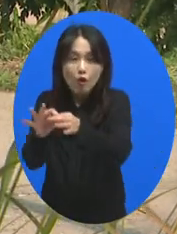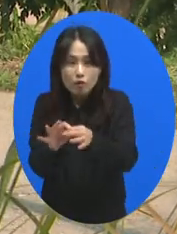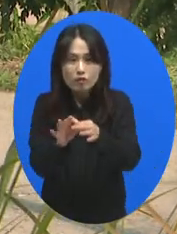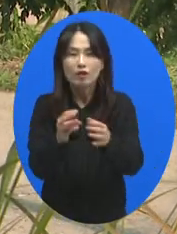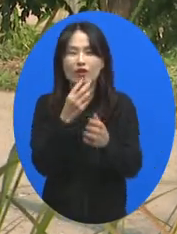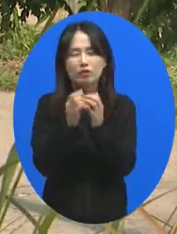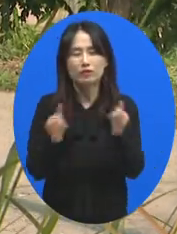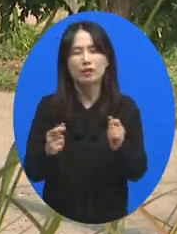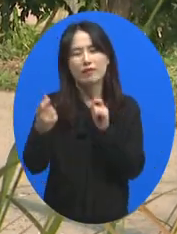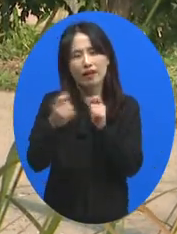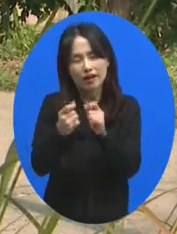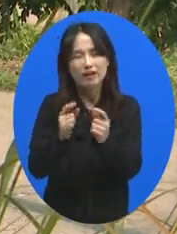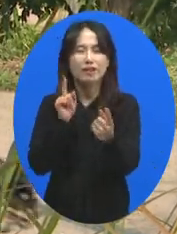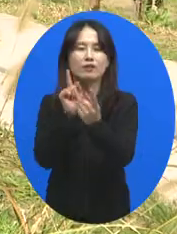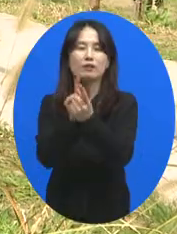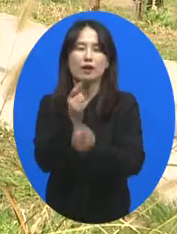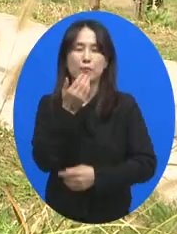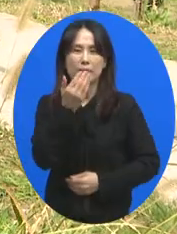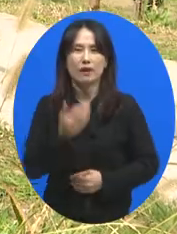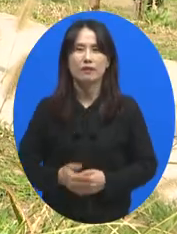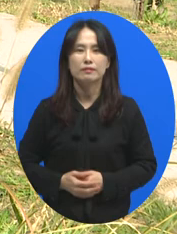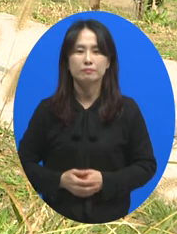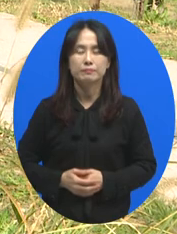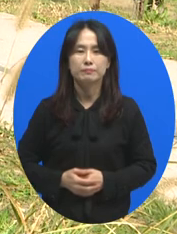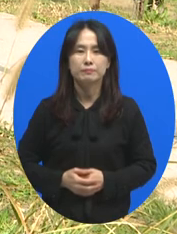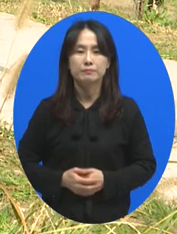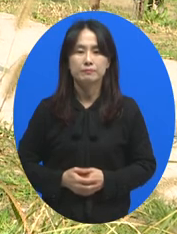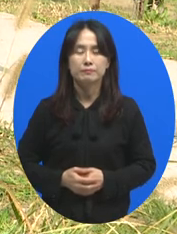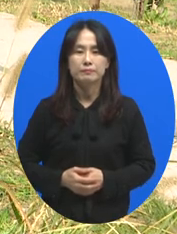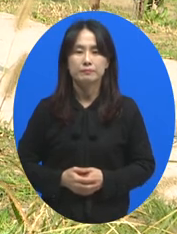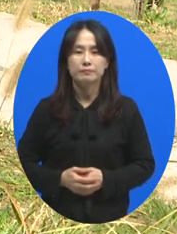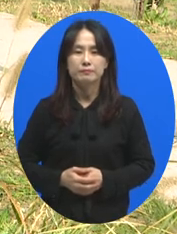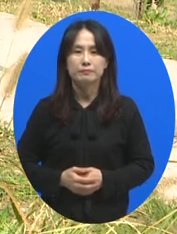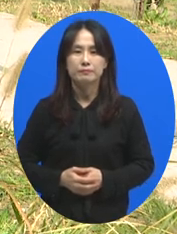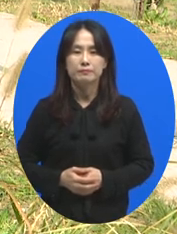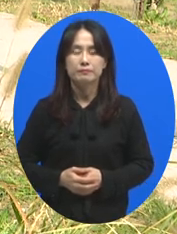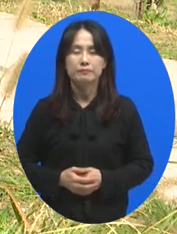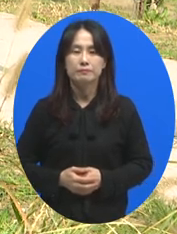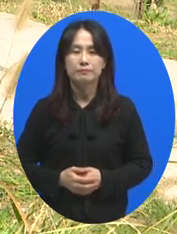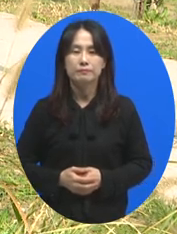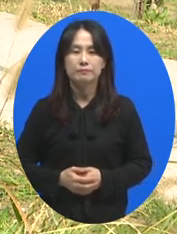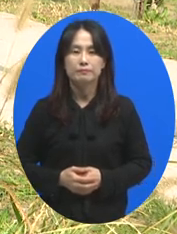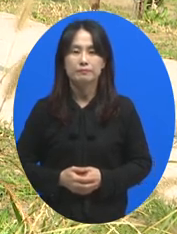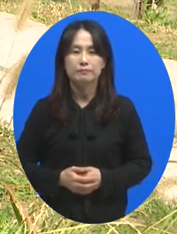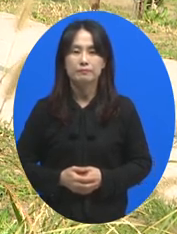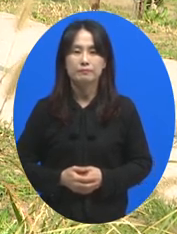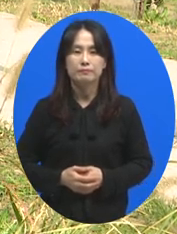연결되며 도민들과 가까이 만날 수 있게 됐습니다. 경기지TV 이슬비입니다.